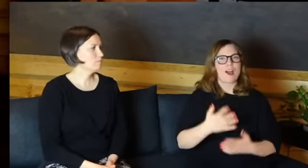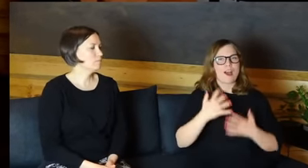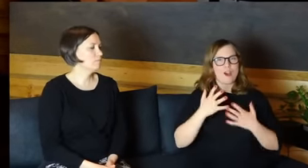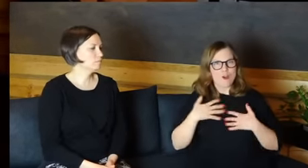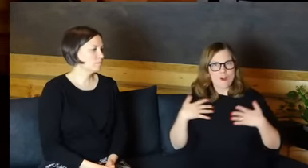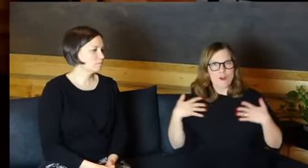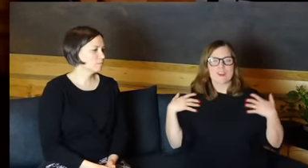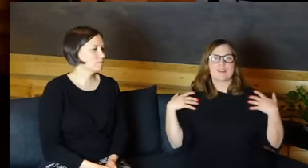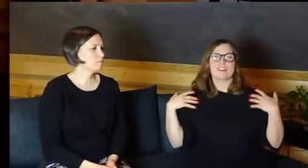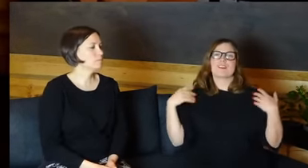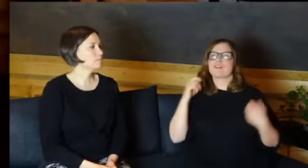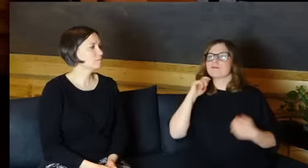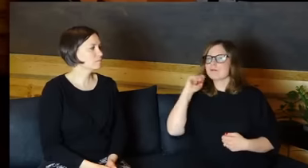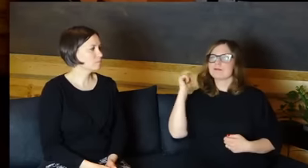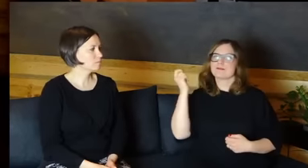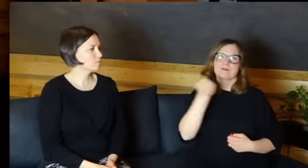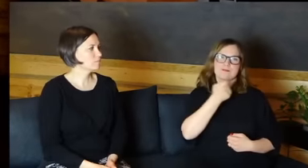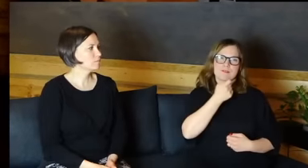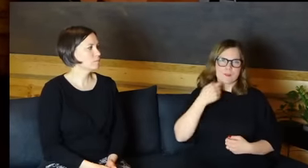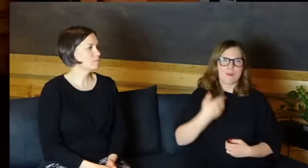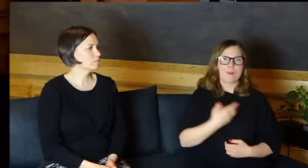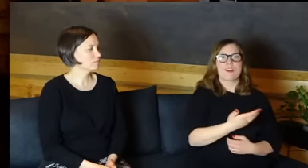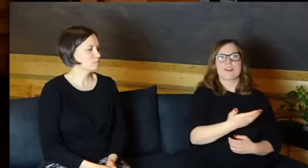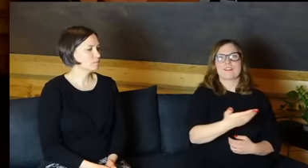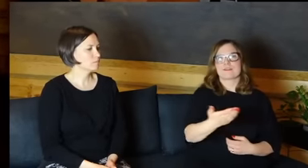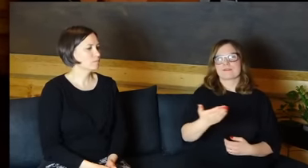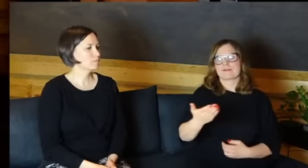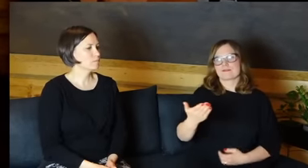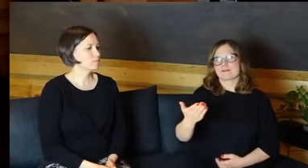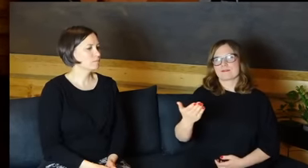onnellista ja hyvää joulua.